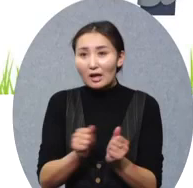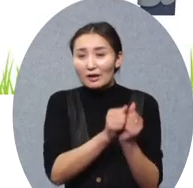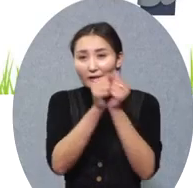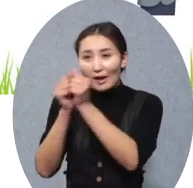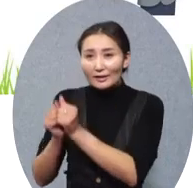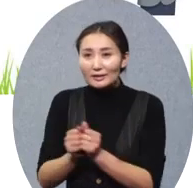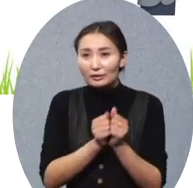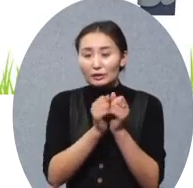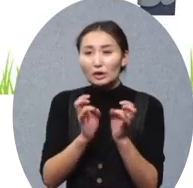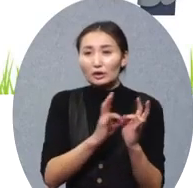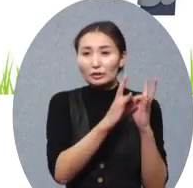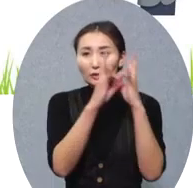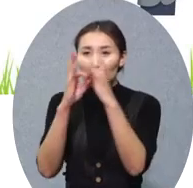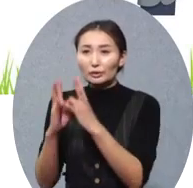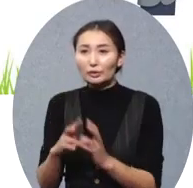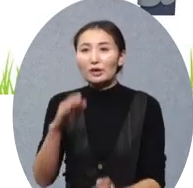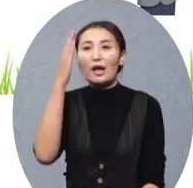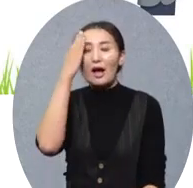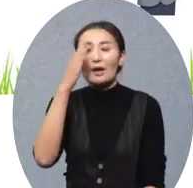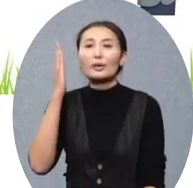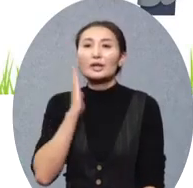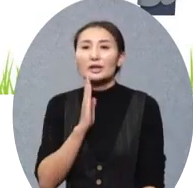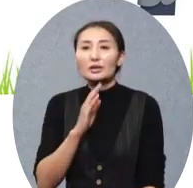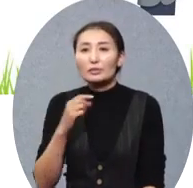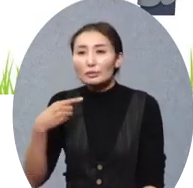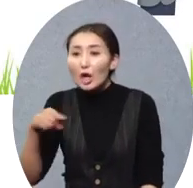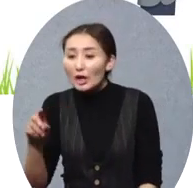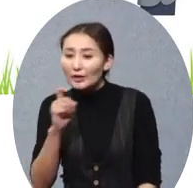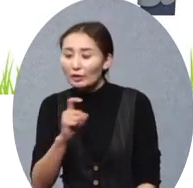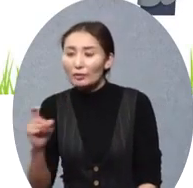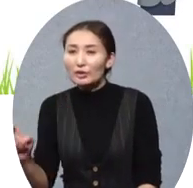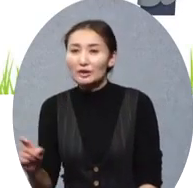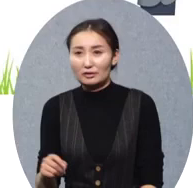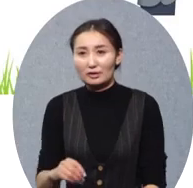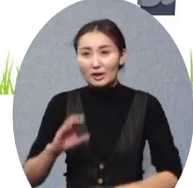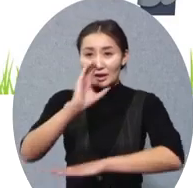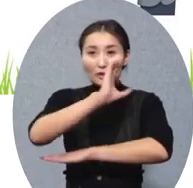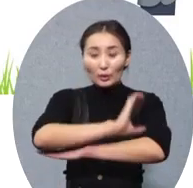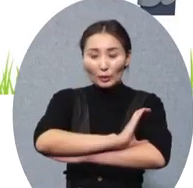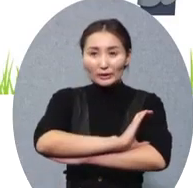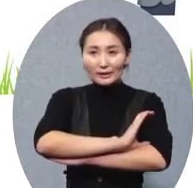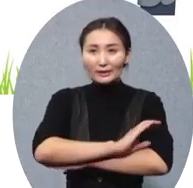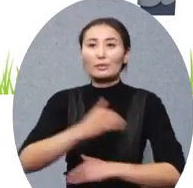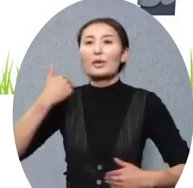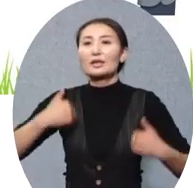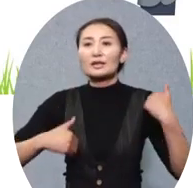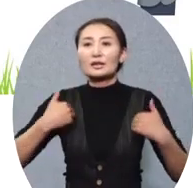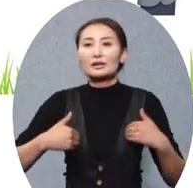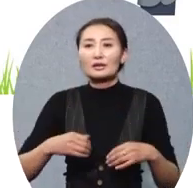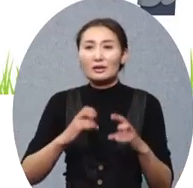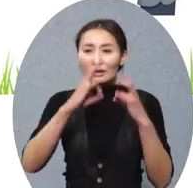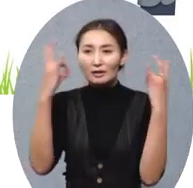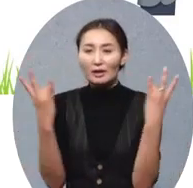байдаг. За, найз нөхдөөсөө гадна эцэг их, ойр дотны хүмүүс, сургуулийн одоо багш